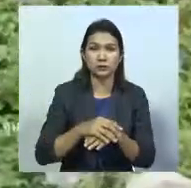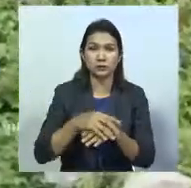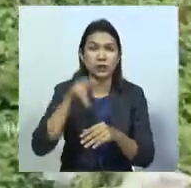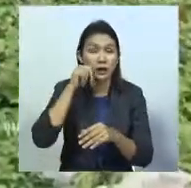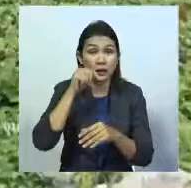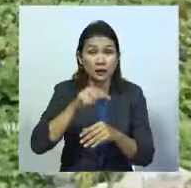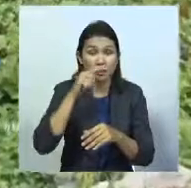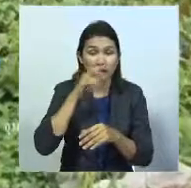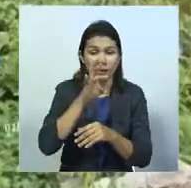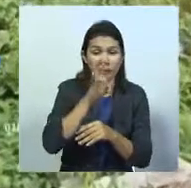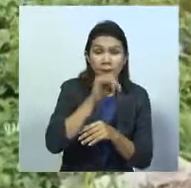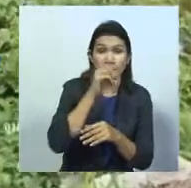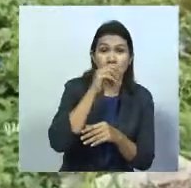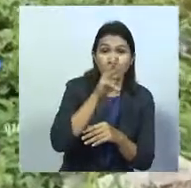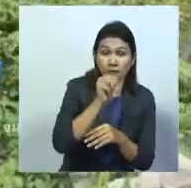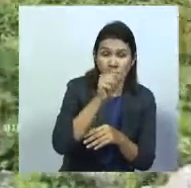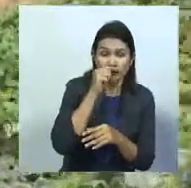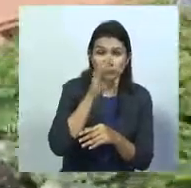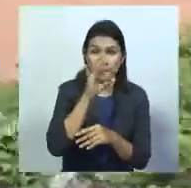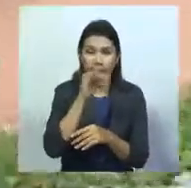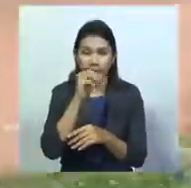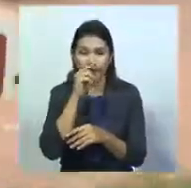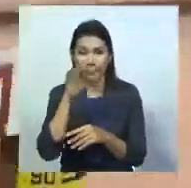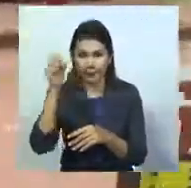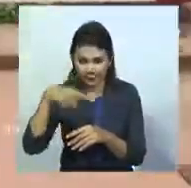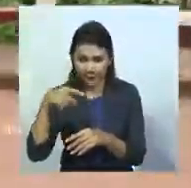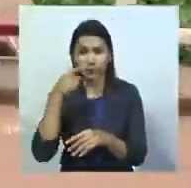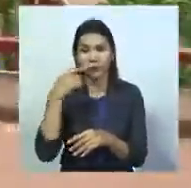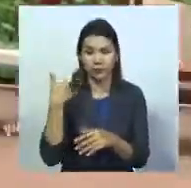ตร80เซนติเมตรวันนี้ก็มีแนวโน้มที่จะเพิ่มขึ้นด้วยครับ